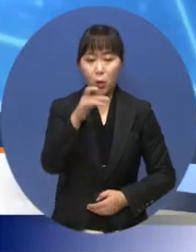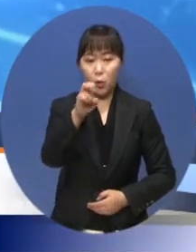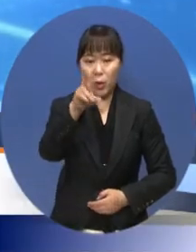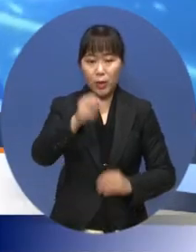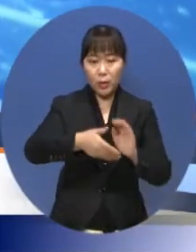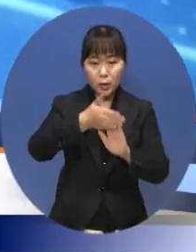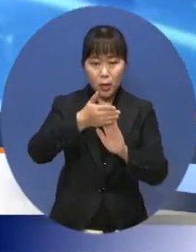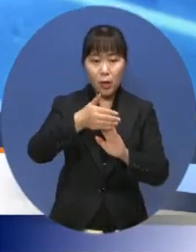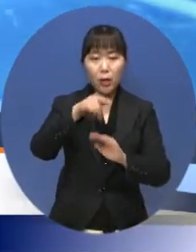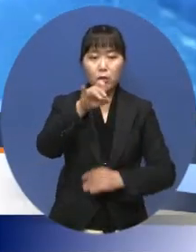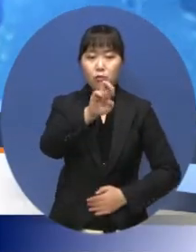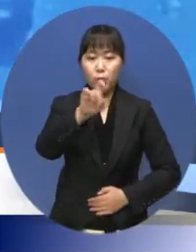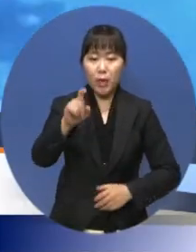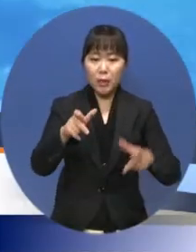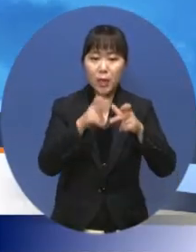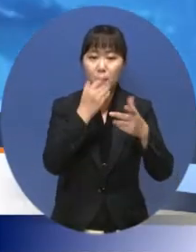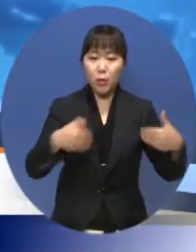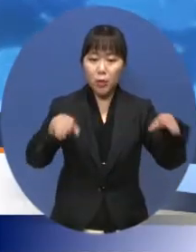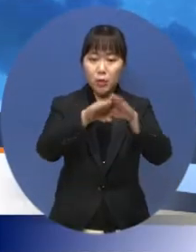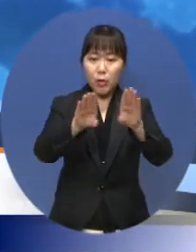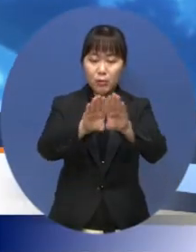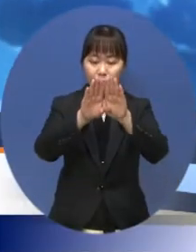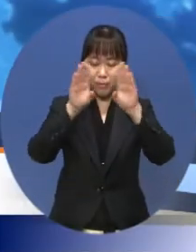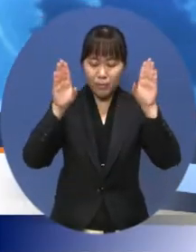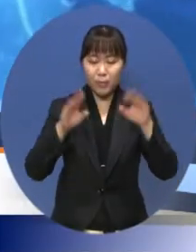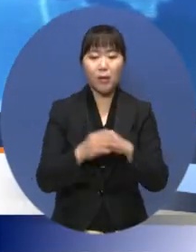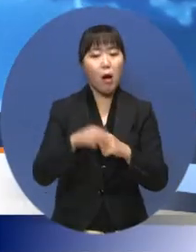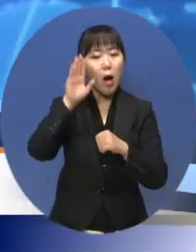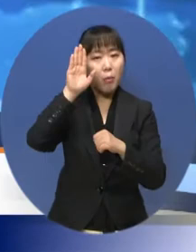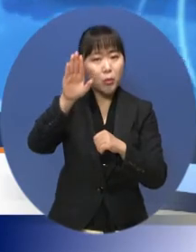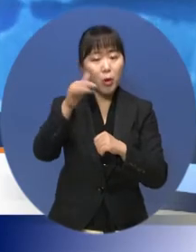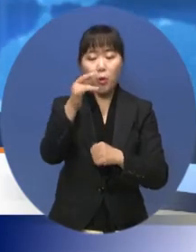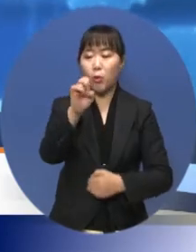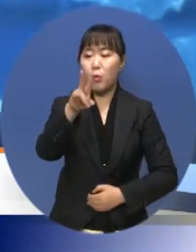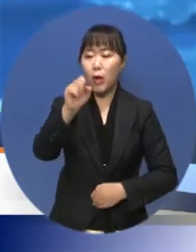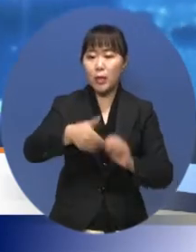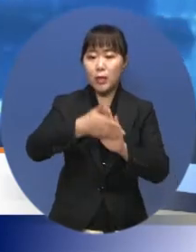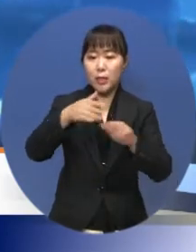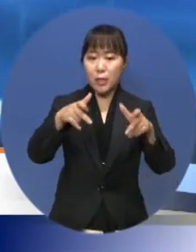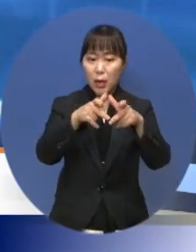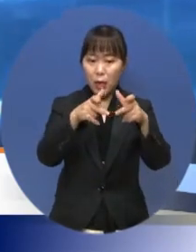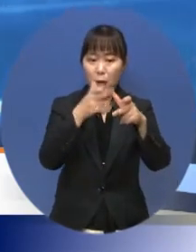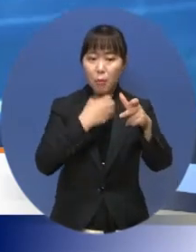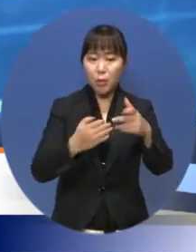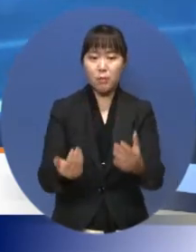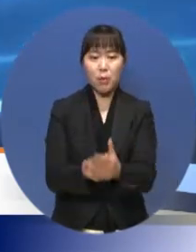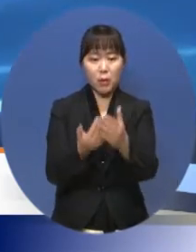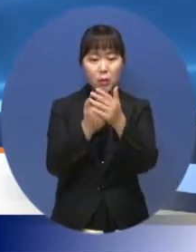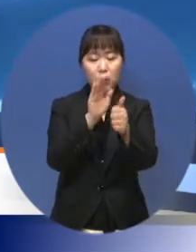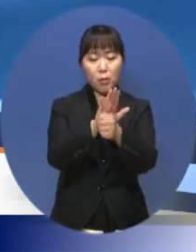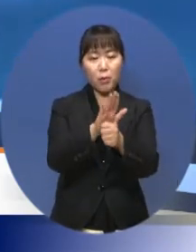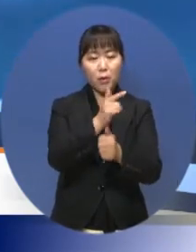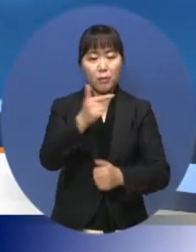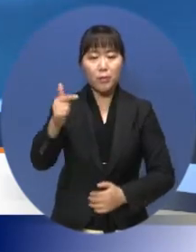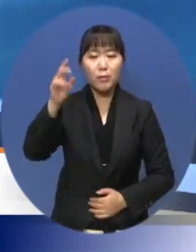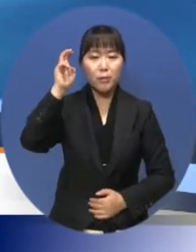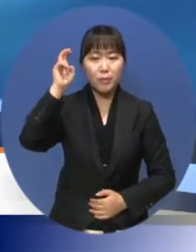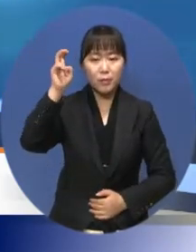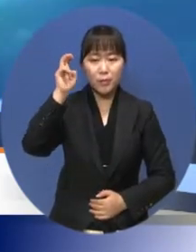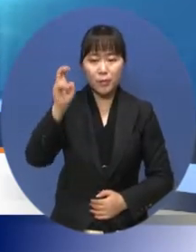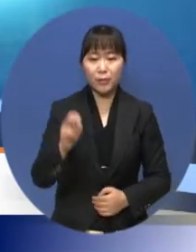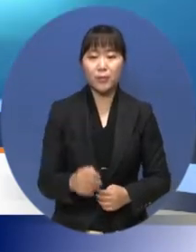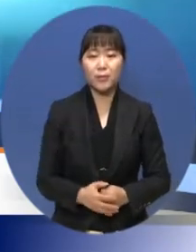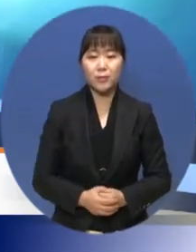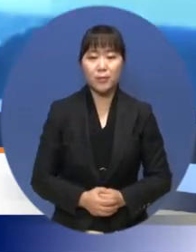광양시가 중마장애인 복지관을 개관했습니다. 앞으로 광양시 장애인들의 복지 향상에 큰 기여를 할